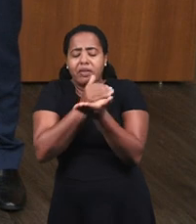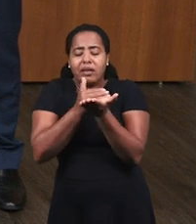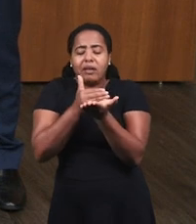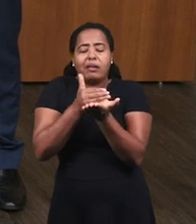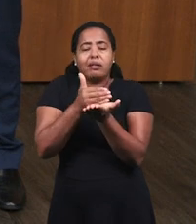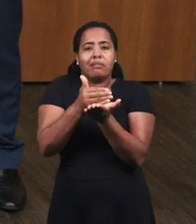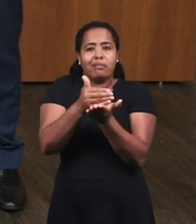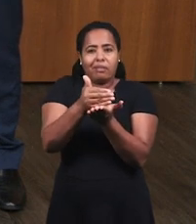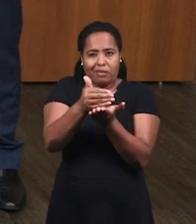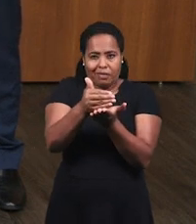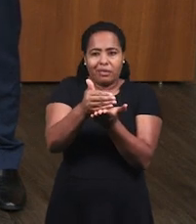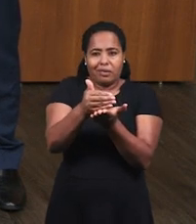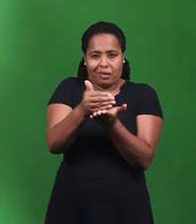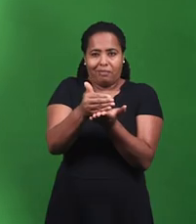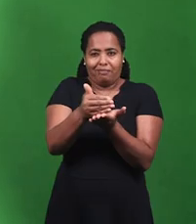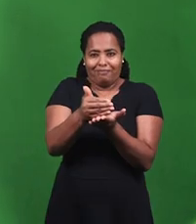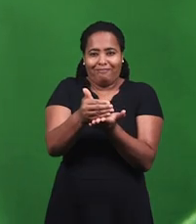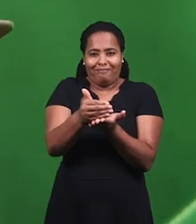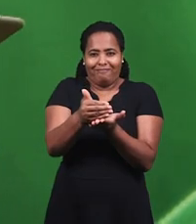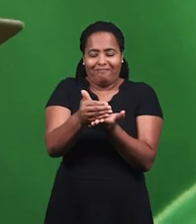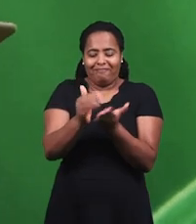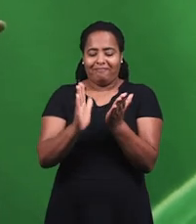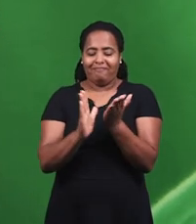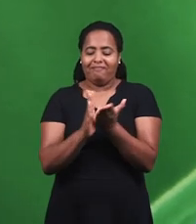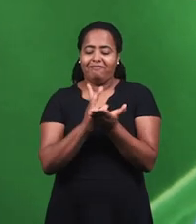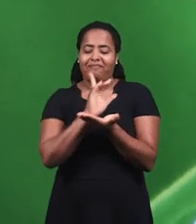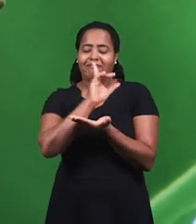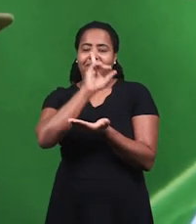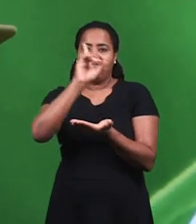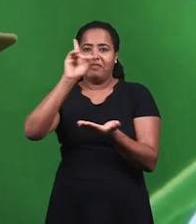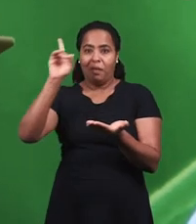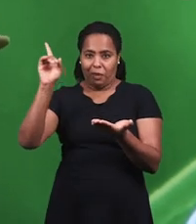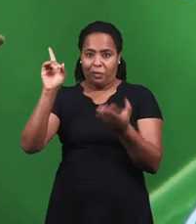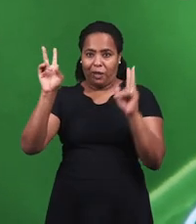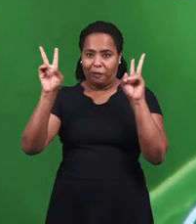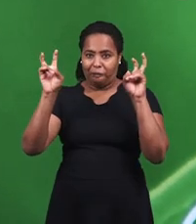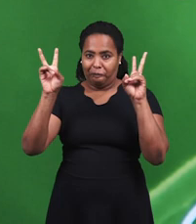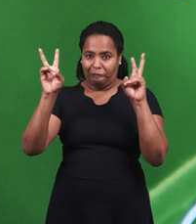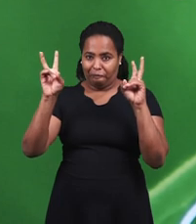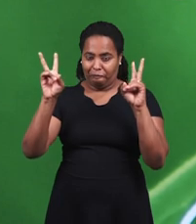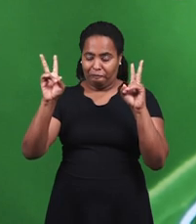он небольшое введение сделает о Библии.